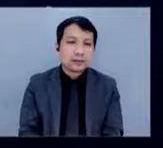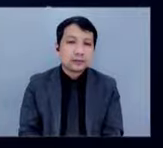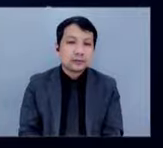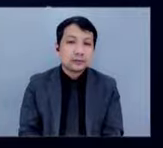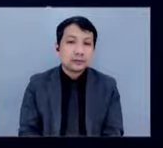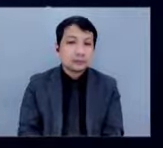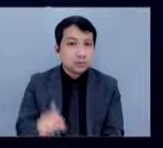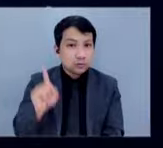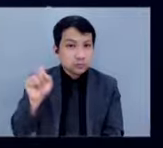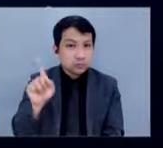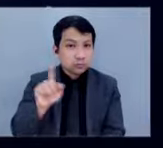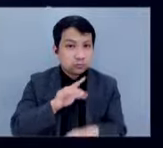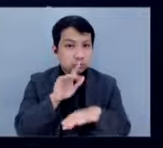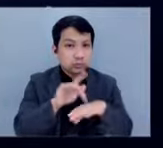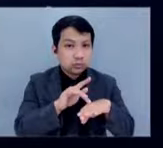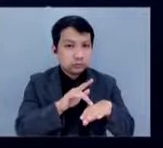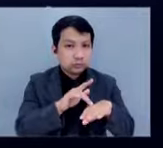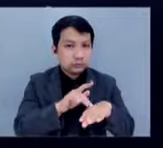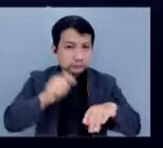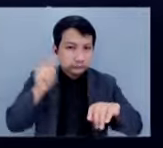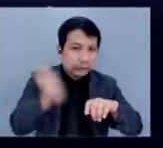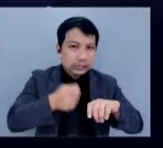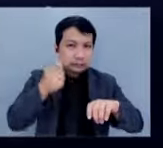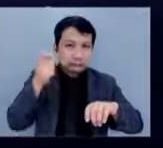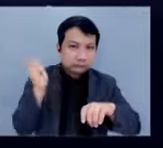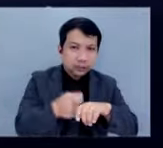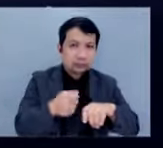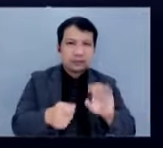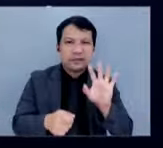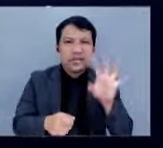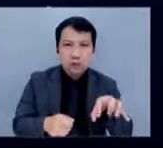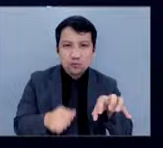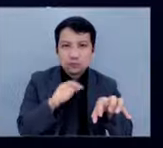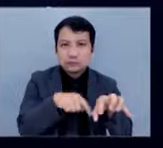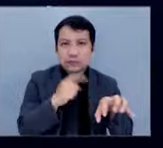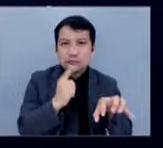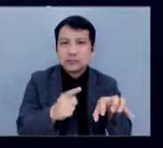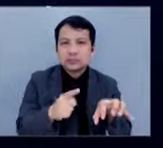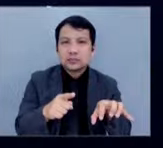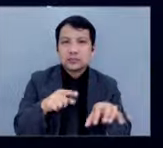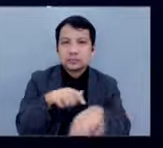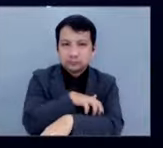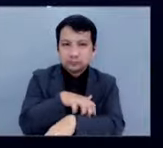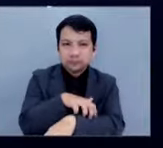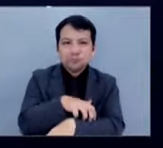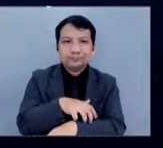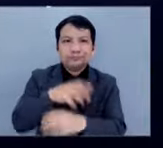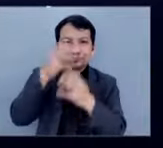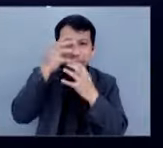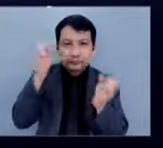Walang kalaban-laban na pinagpapalo ng pamatpat ang isang kuting sa Makati City. Gigil ang lalaki.